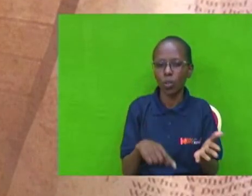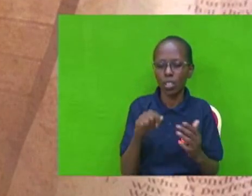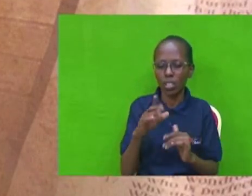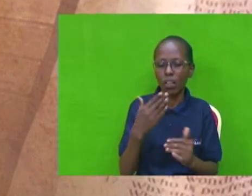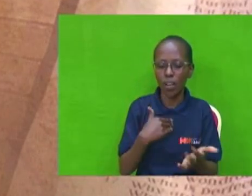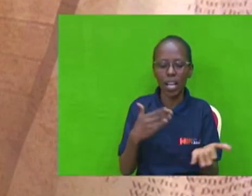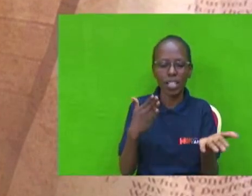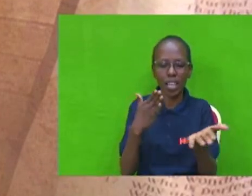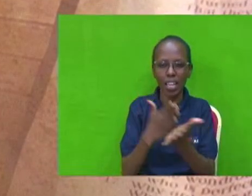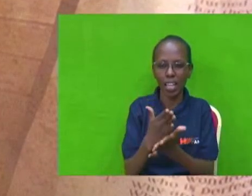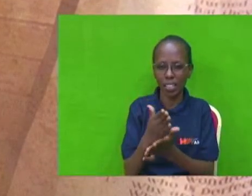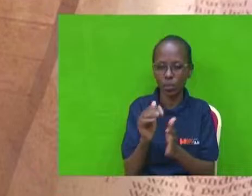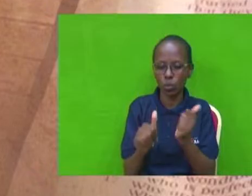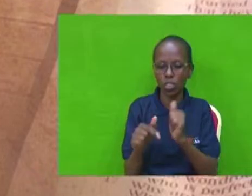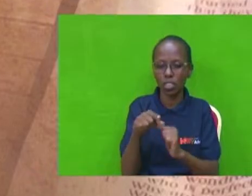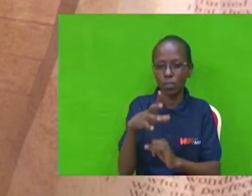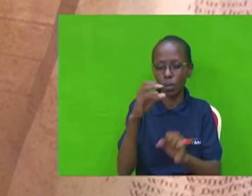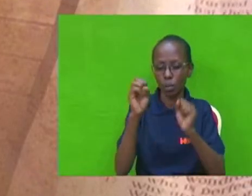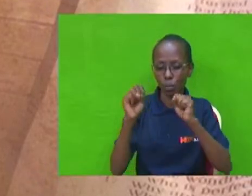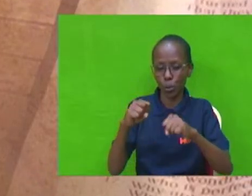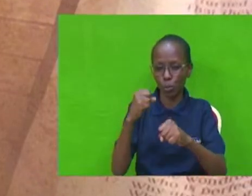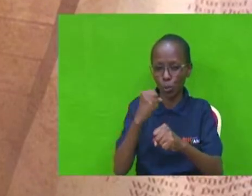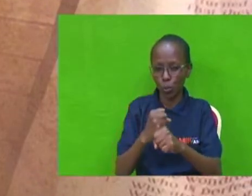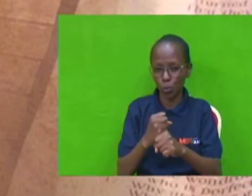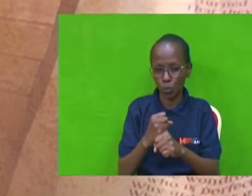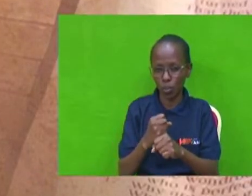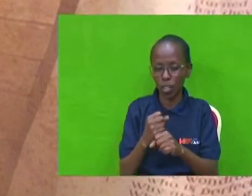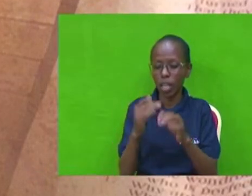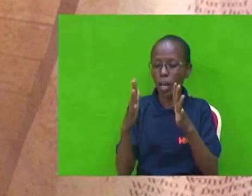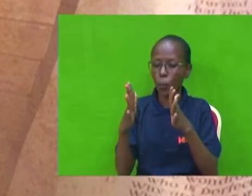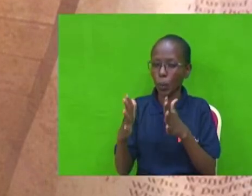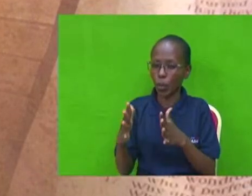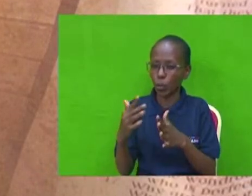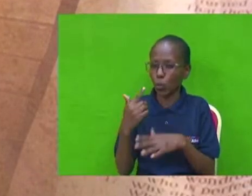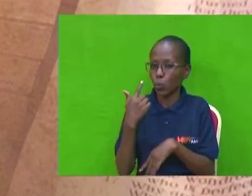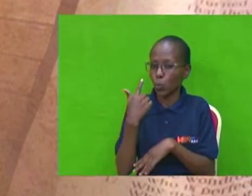rights zingine yenye anaweza akafanya. Sasa huyu ambaye